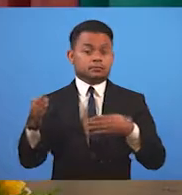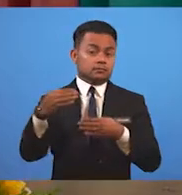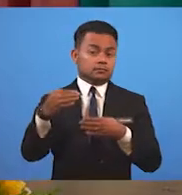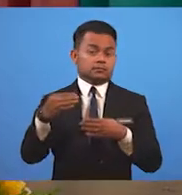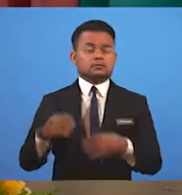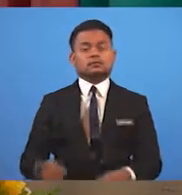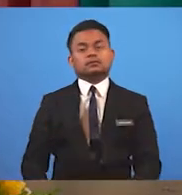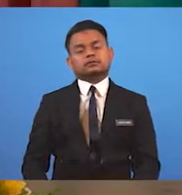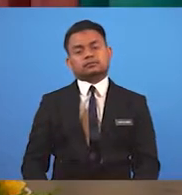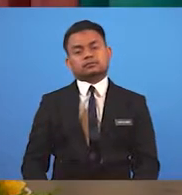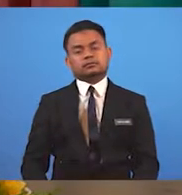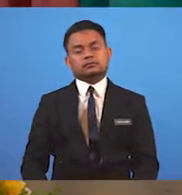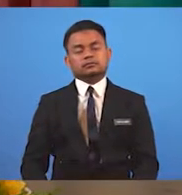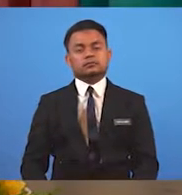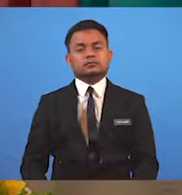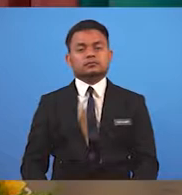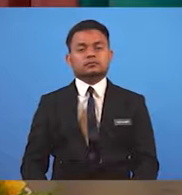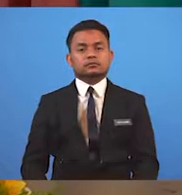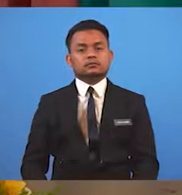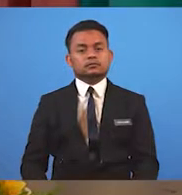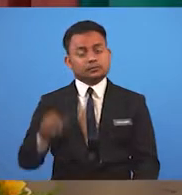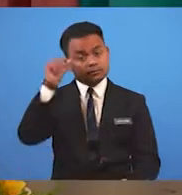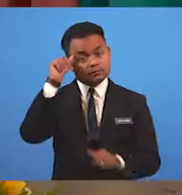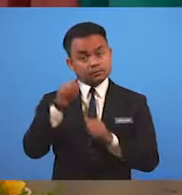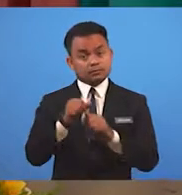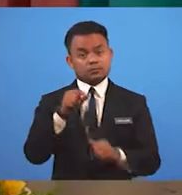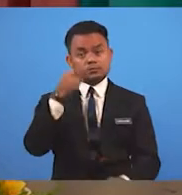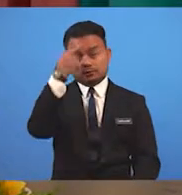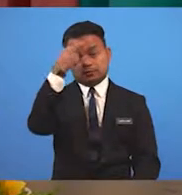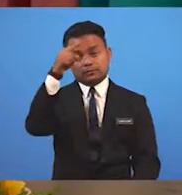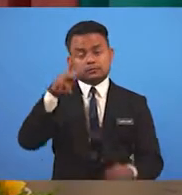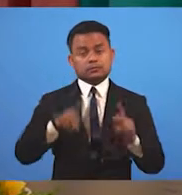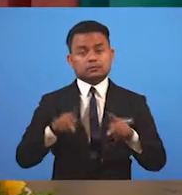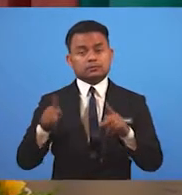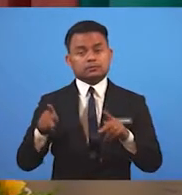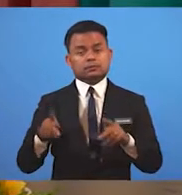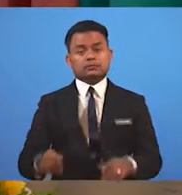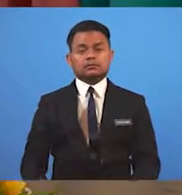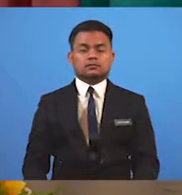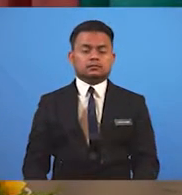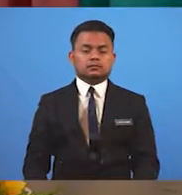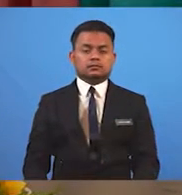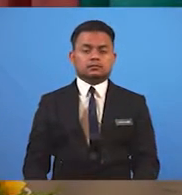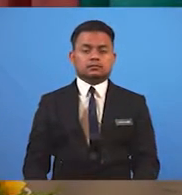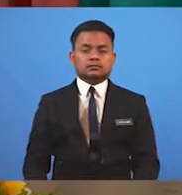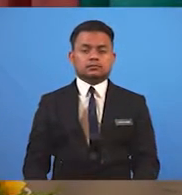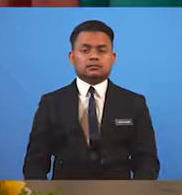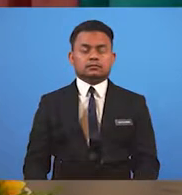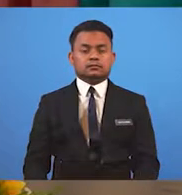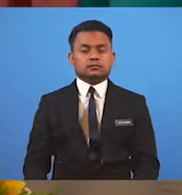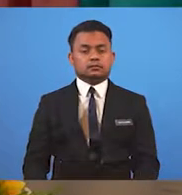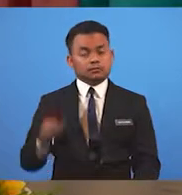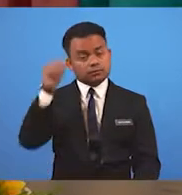hasil... Sedikit peringatan untuk para pelajar. Bagi mengelakkan berlakunya jangkitan pada kolam